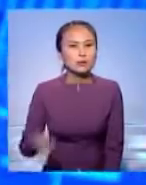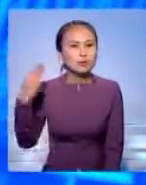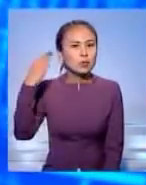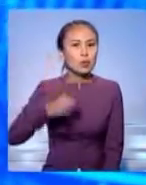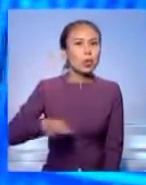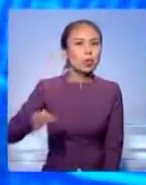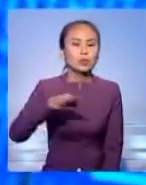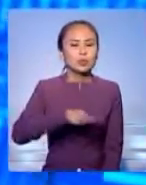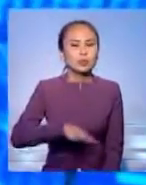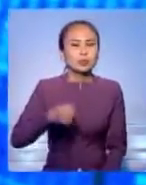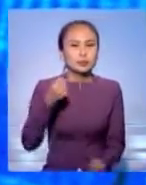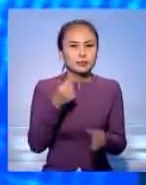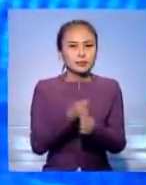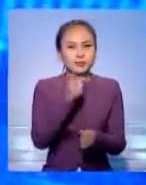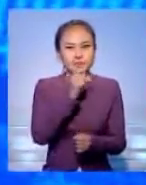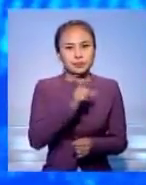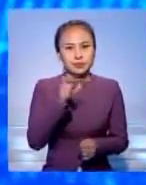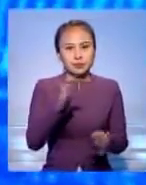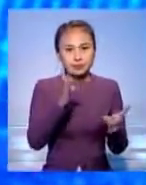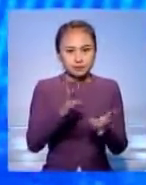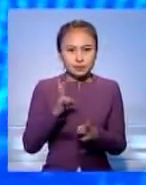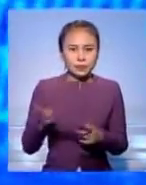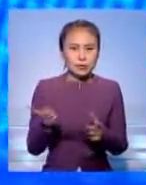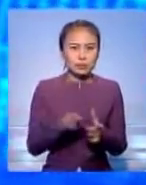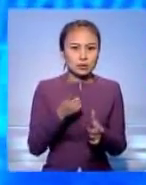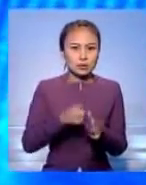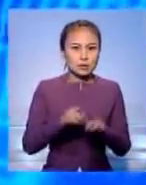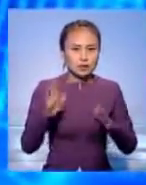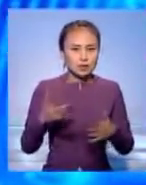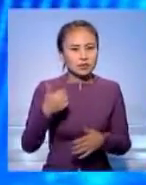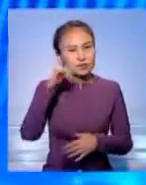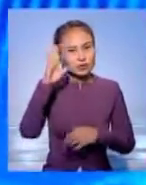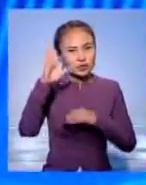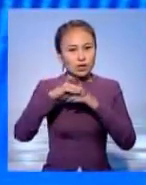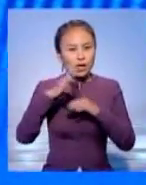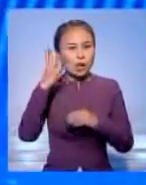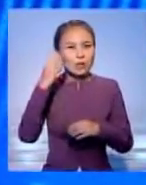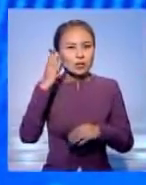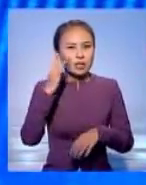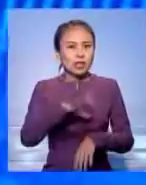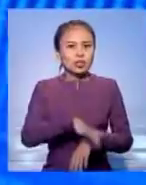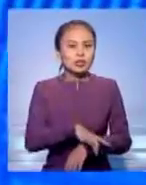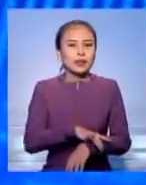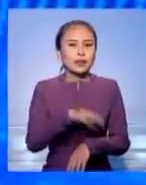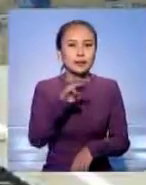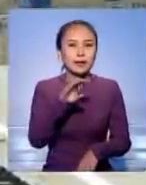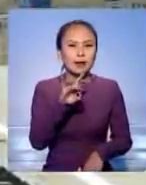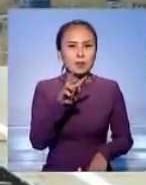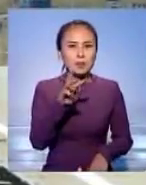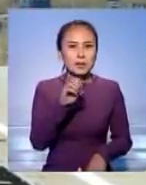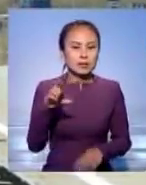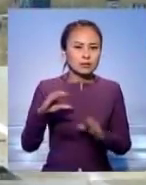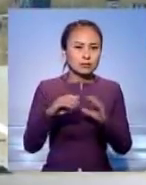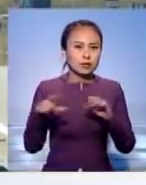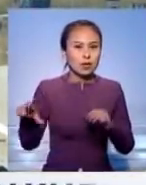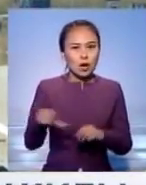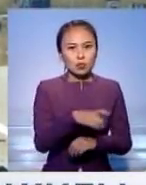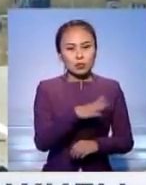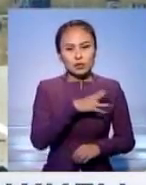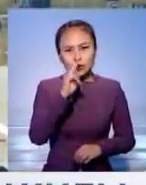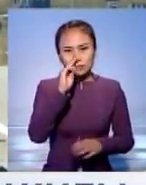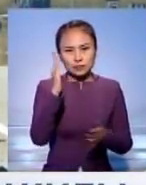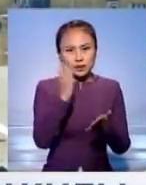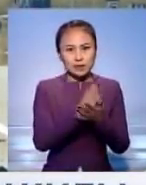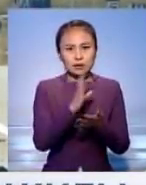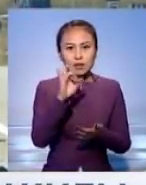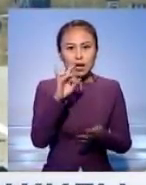Түркістан облысында жол апатынан 10 адам зардап шегіп, біреуі опат болды. Оқиға кеше кешке таман Алматы-Ташкент Термез тас жолында болған. Шымкенттен